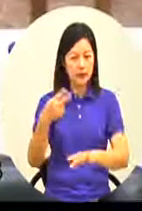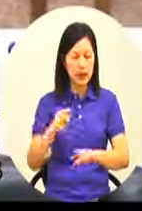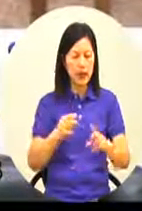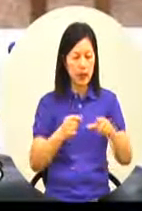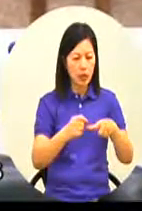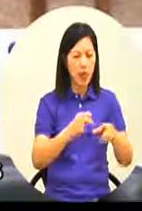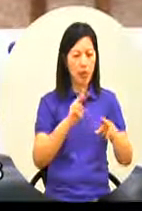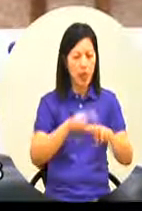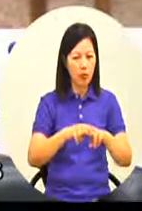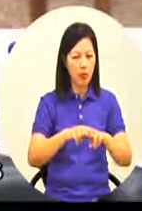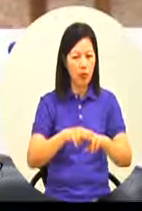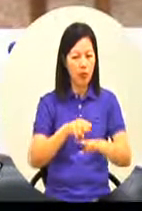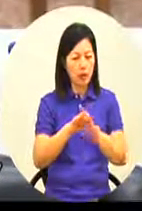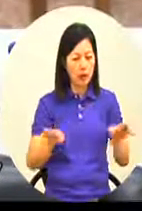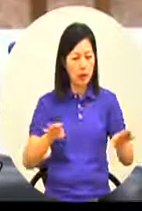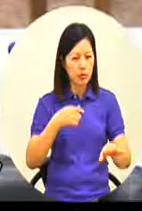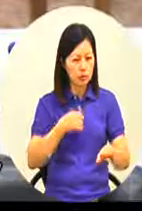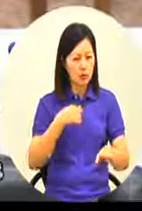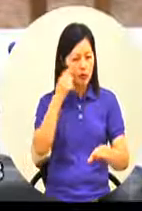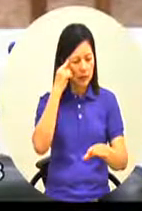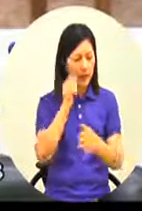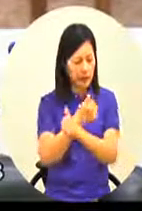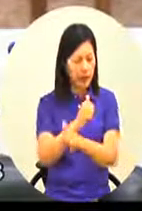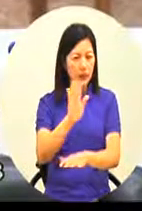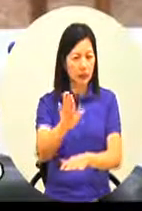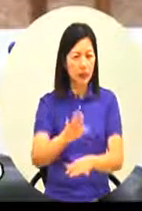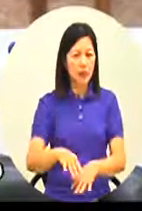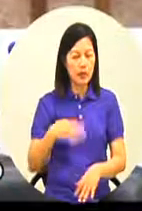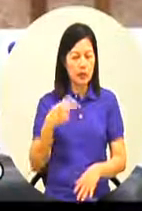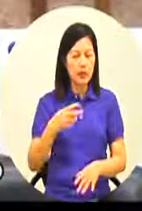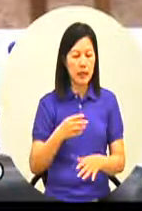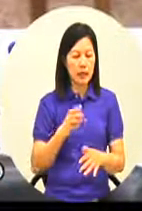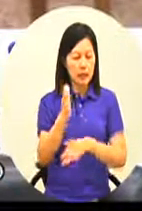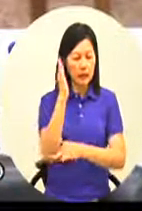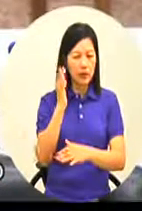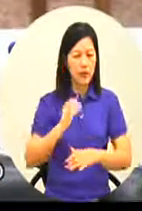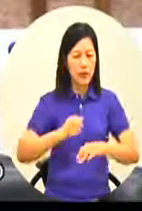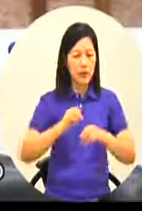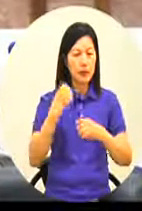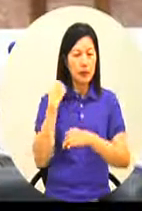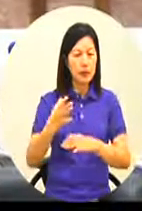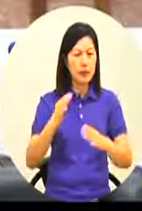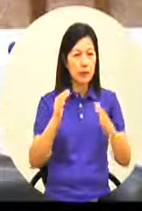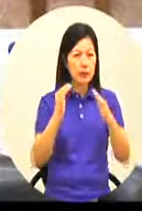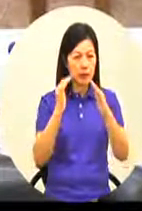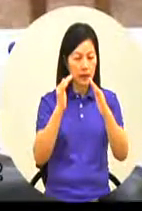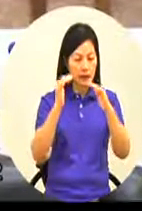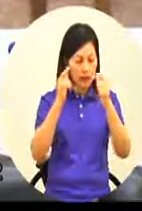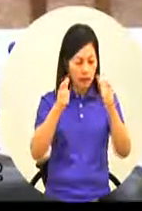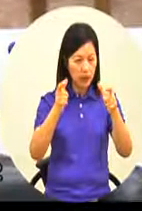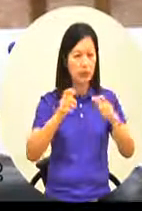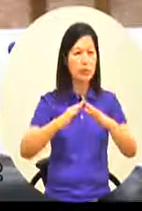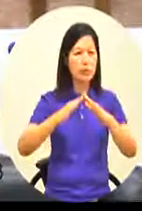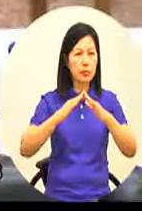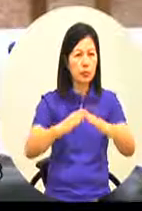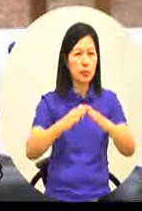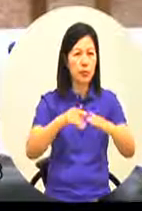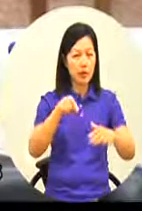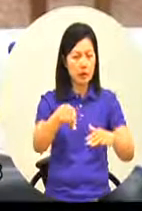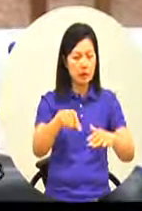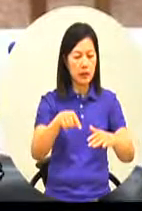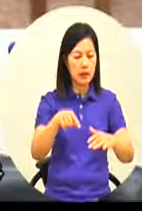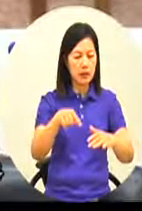们也都在考量。所以针对你们新的推动高雄错，我支持，但是我也曾经提过高雄错一定要